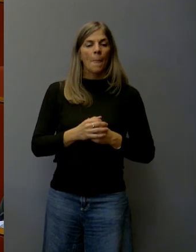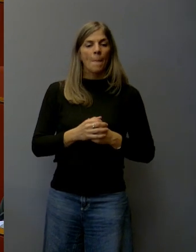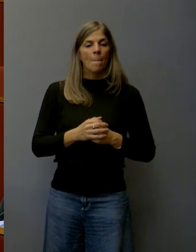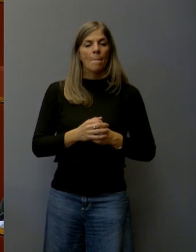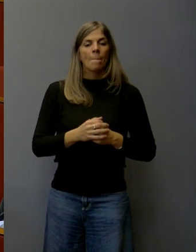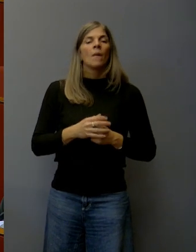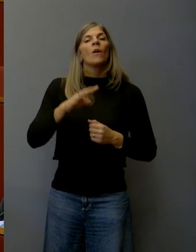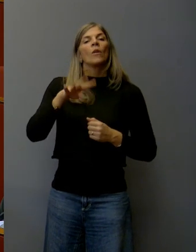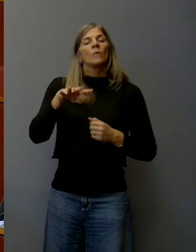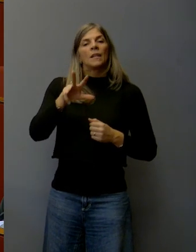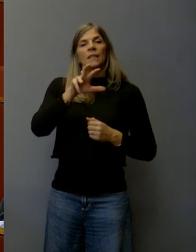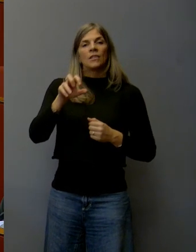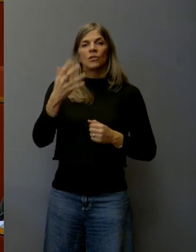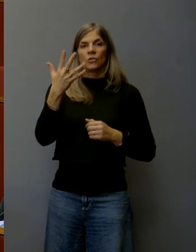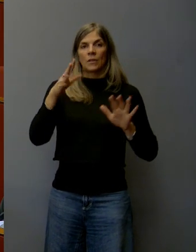4.359